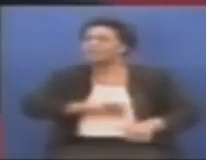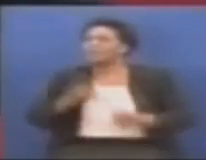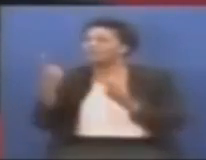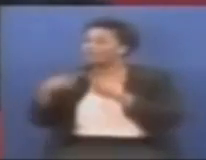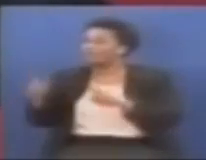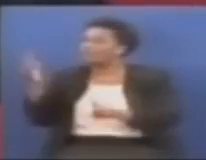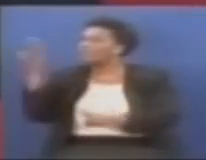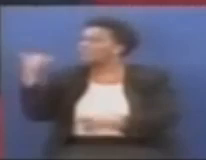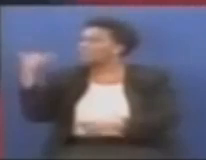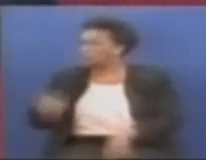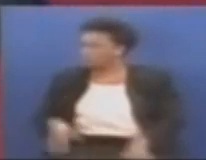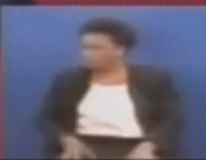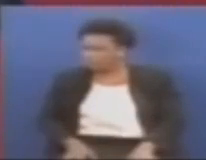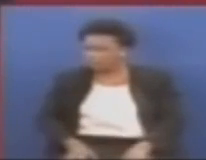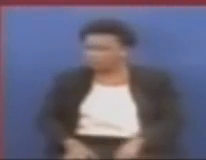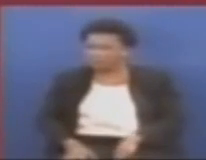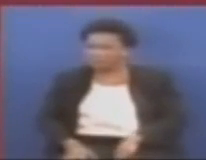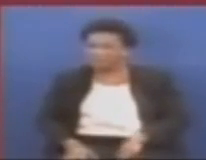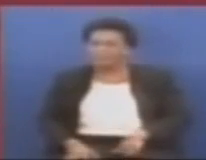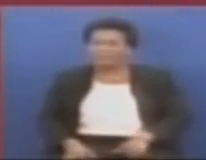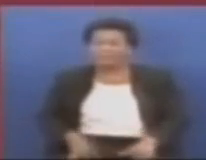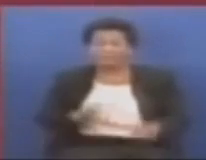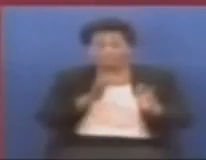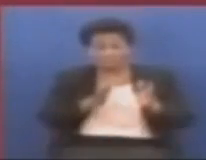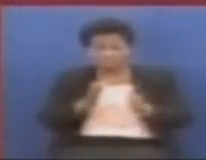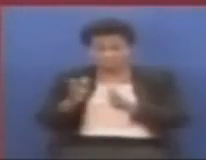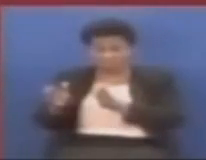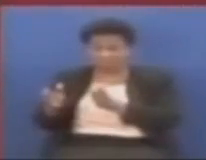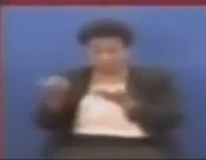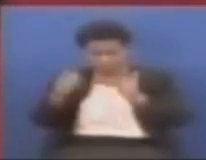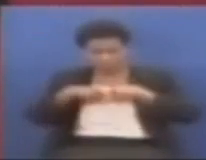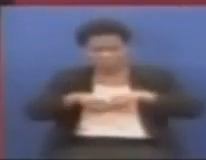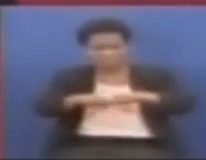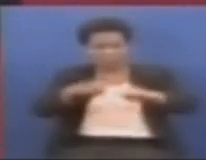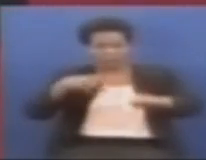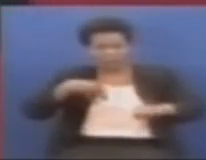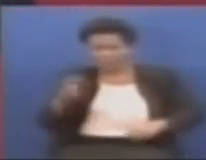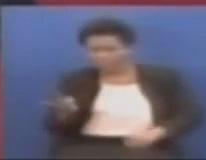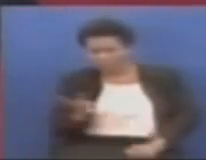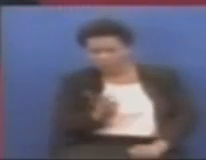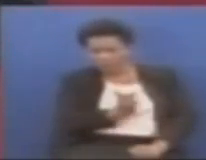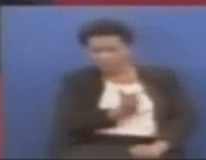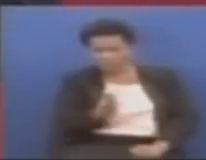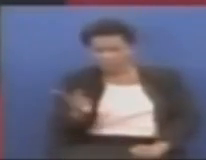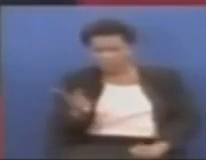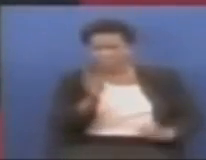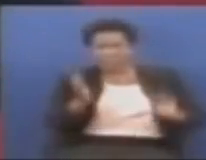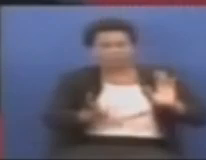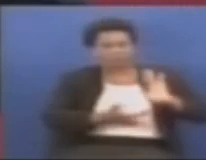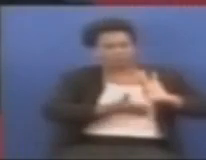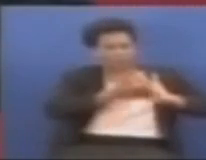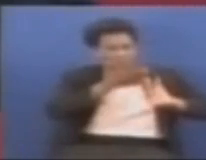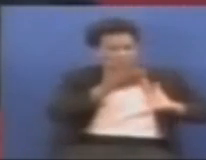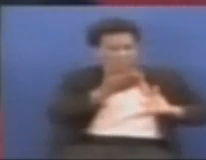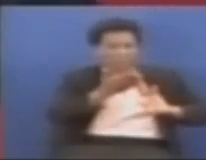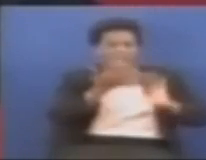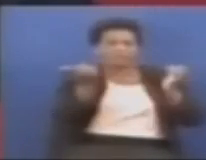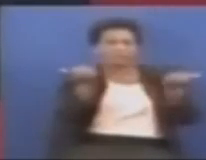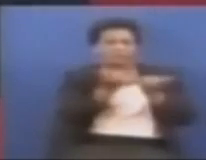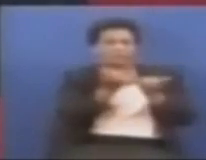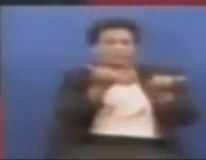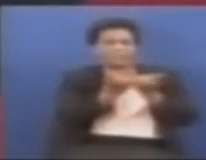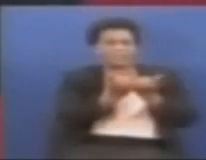resort. Kwa Mheshimiwa Spika, mpango huu unatekelezwa kwa pamoja na tumeanza hivi sasa katika mpango wa kitalu nyumba ambao utashikisha